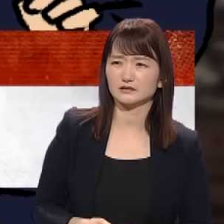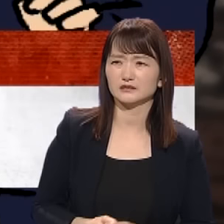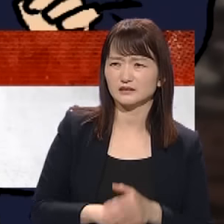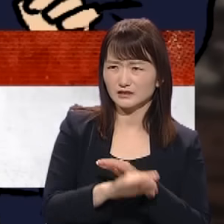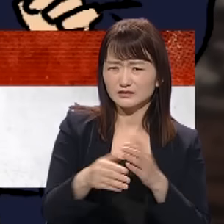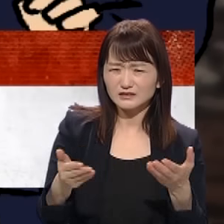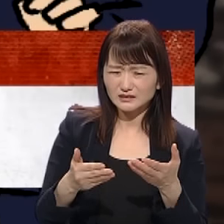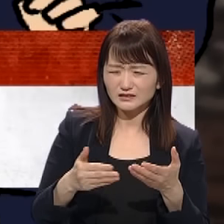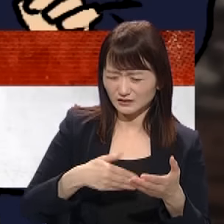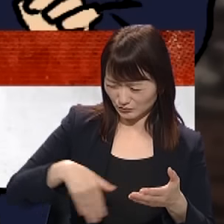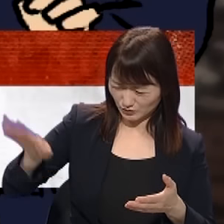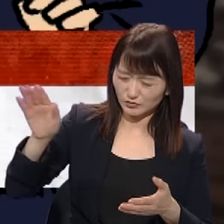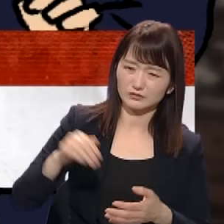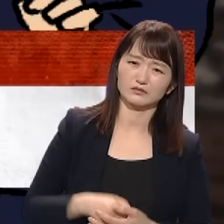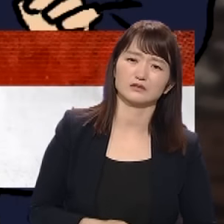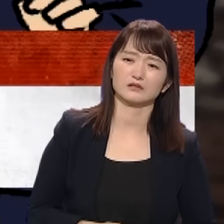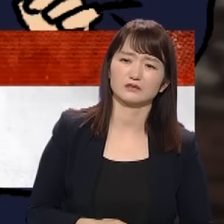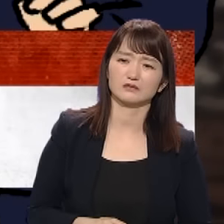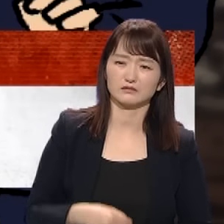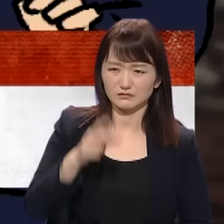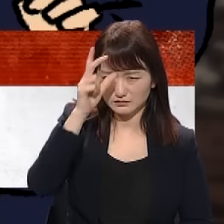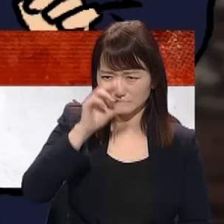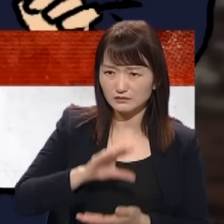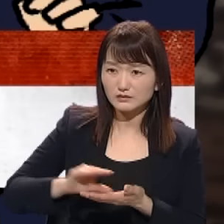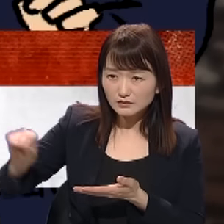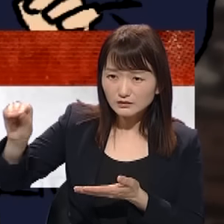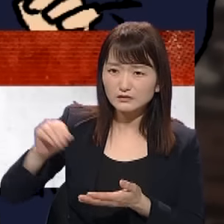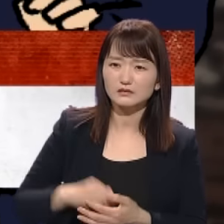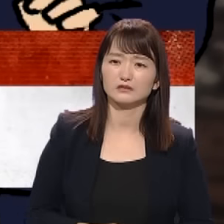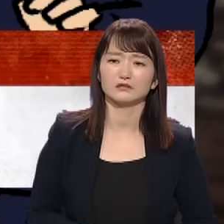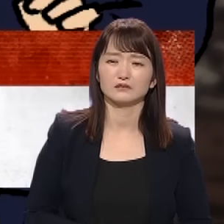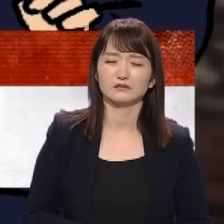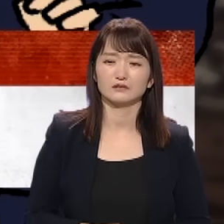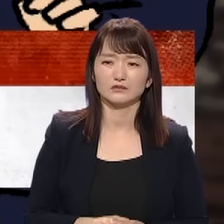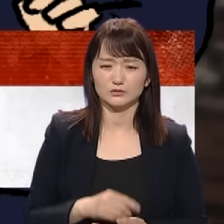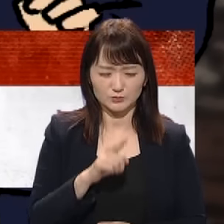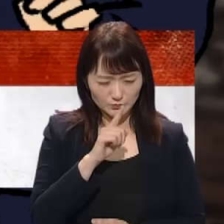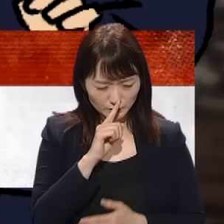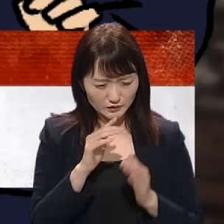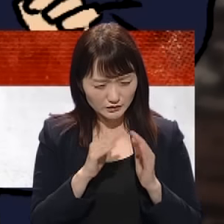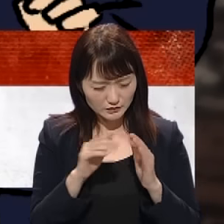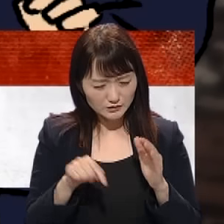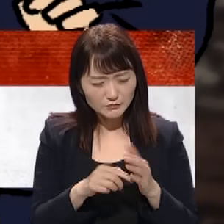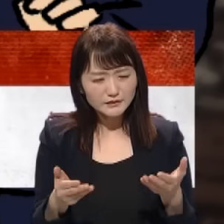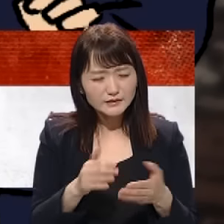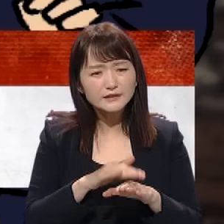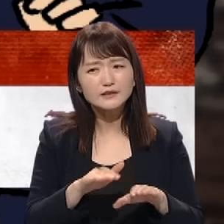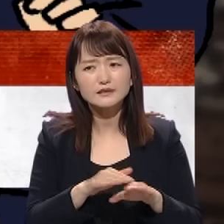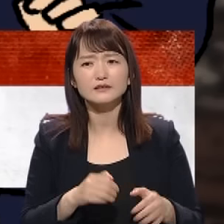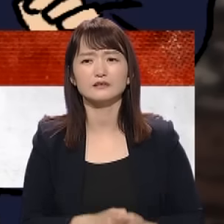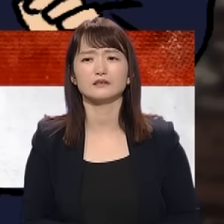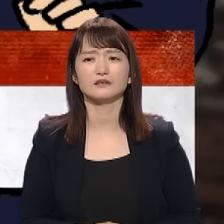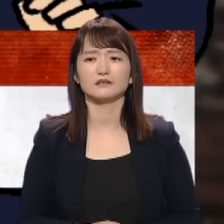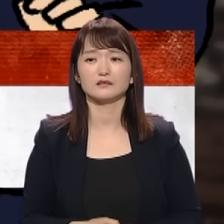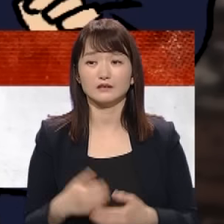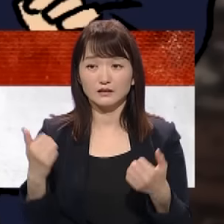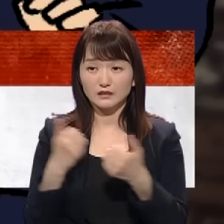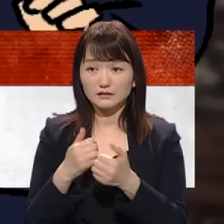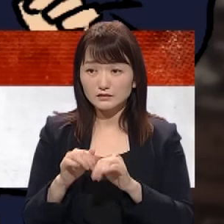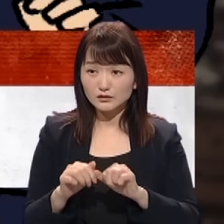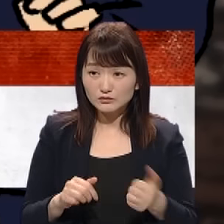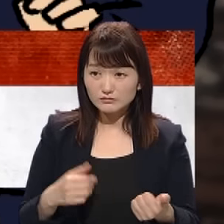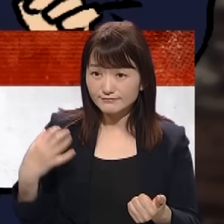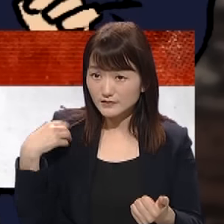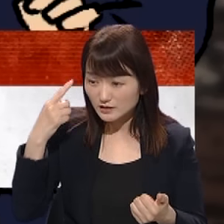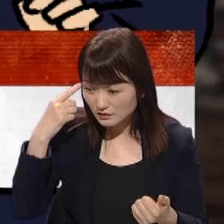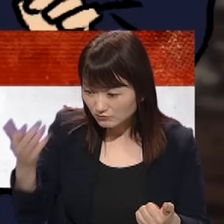그러면 가더라고요. 그때는 경찰이 다 갔어요. 네, 좀 조용히 집안일 잘 해결하세요. 그러고 다 가버려요. 그래서 아저씨 여기 사람 죽으면 책임질 거냐고 막